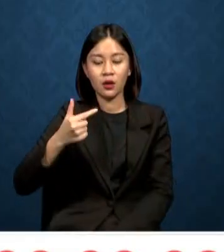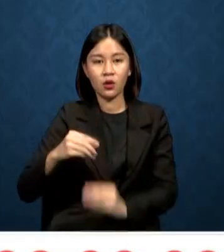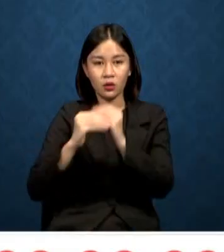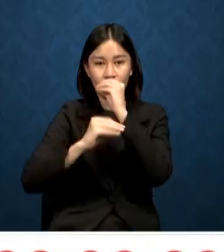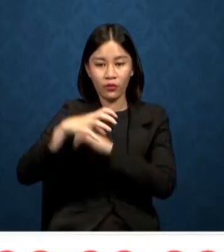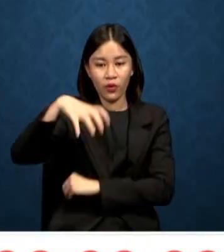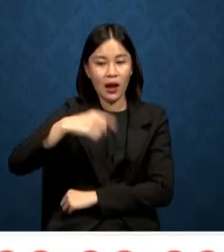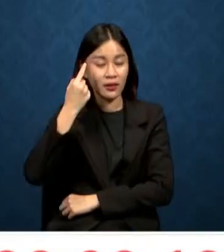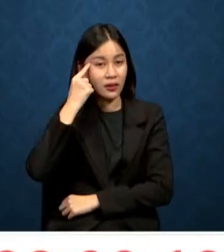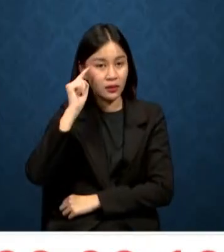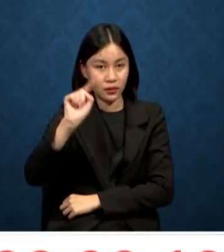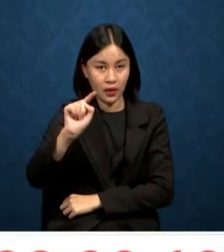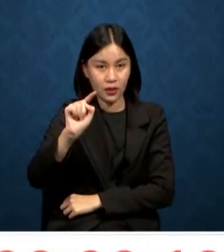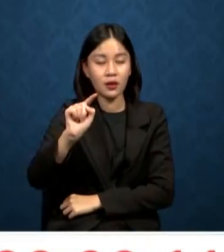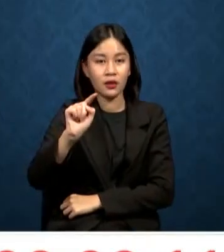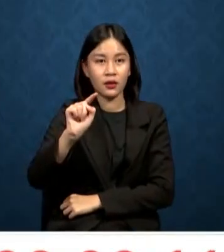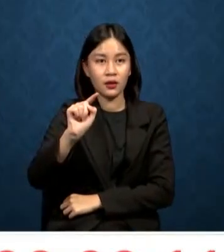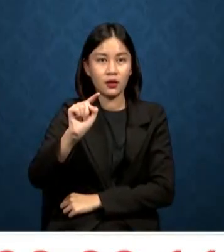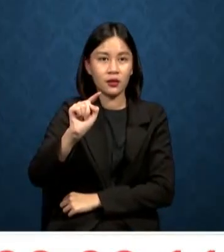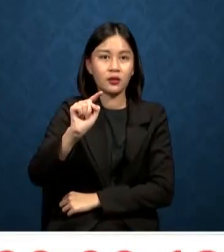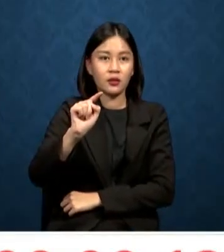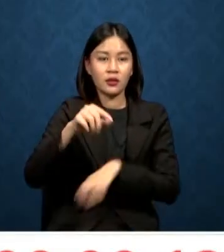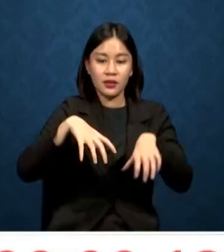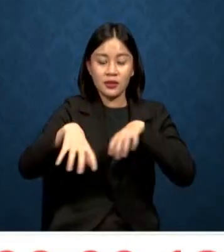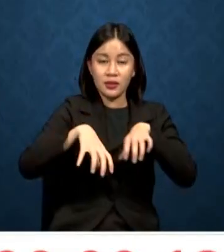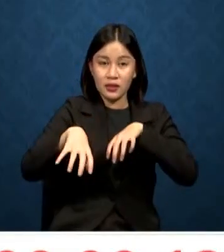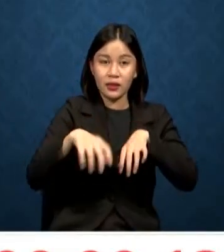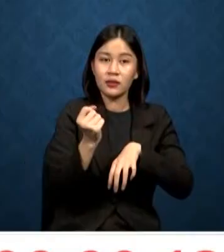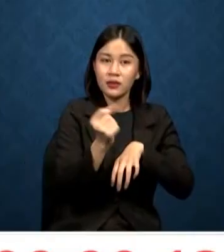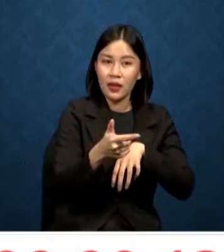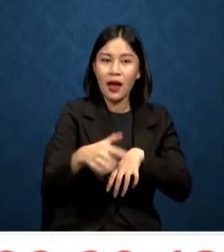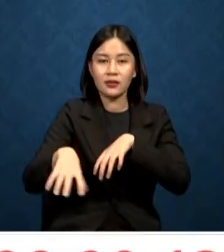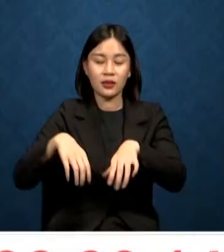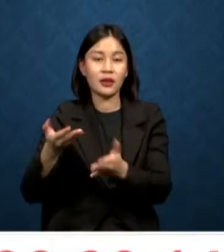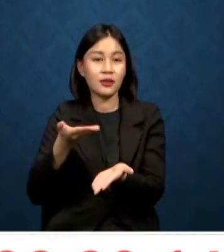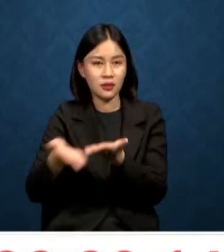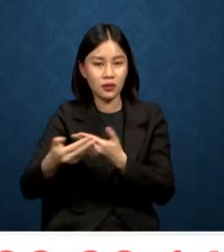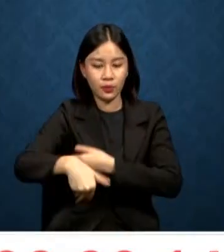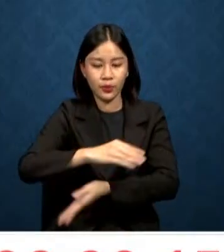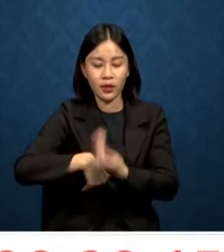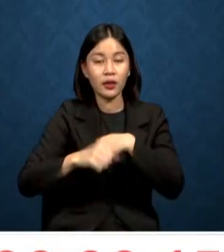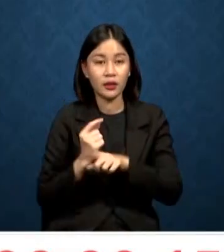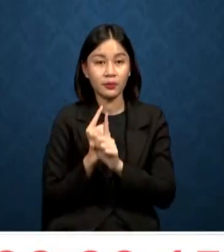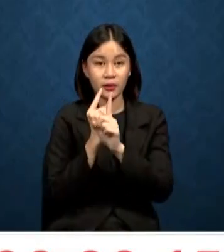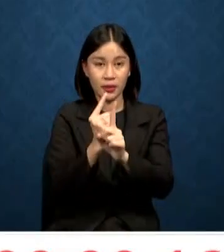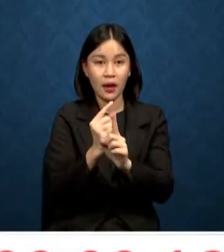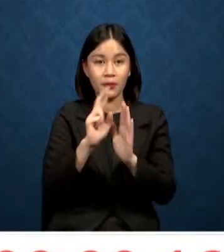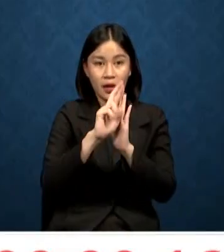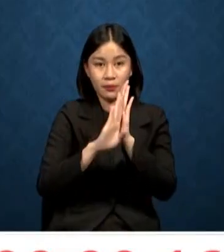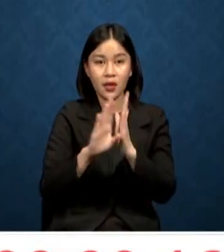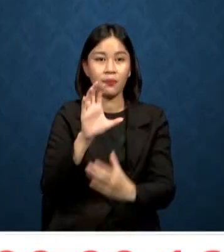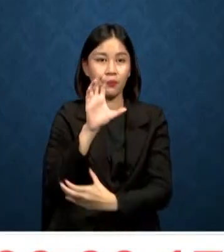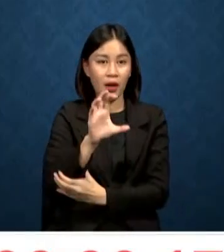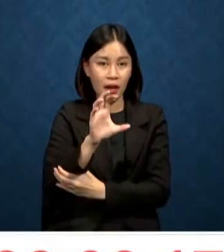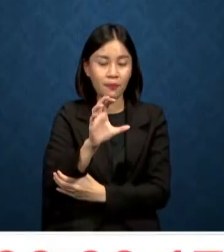ระหนักดีในเรื่องของการจะซื้อจ้างนะครับซึ่งเราก็ปฏิบัติตามระเบียบข้อบังคับ